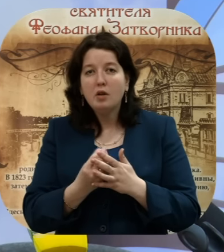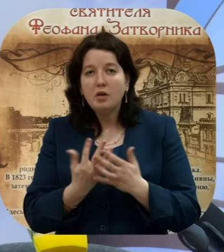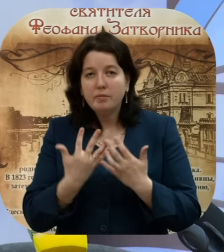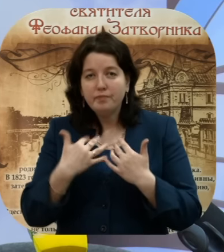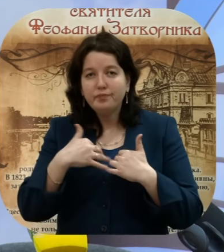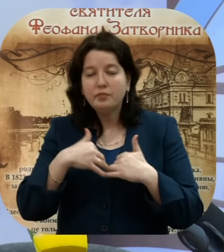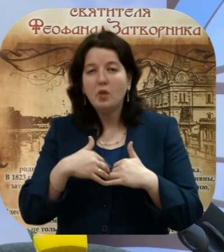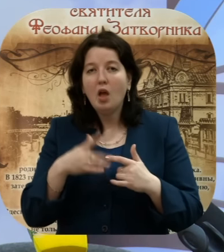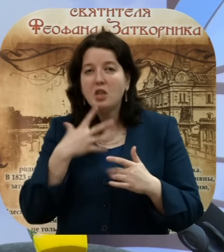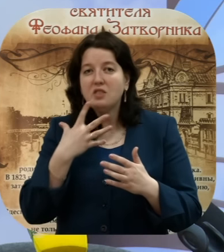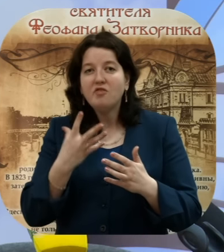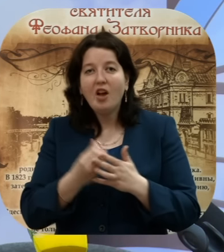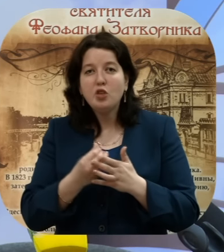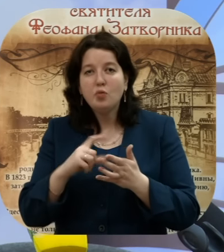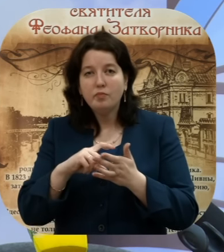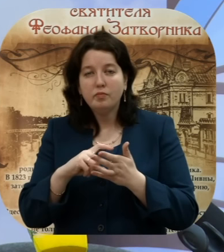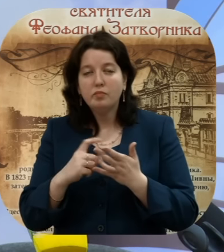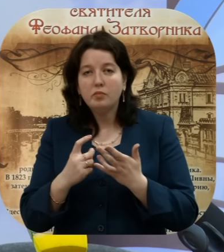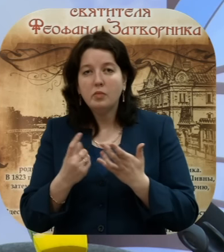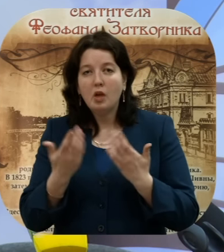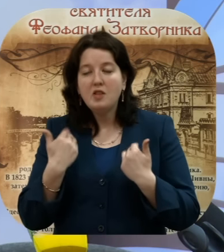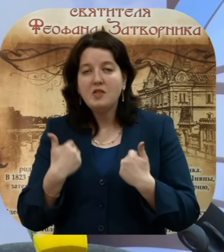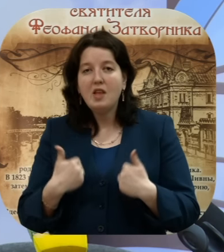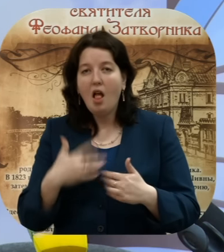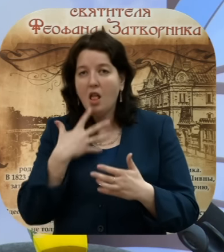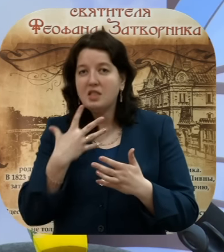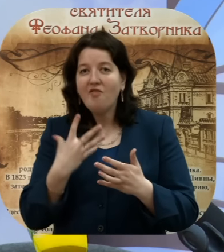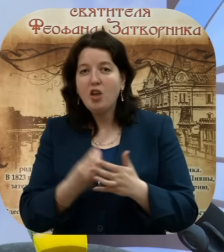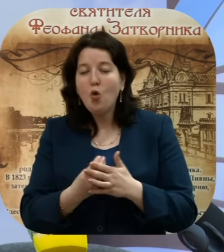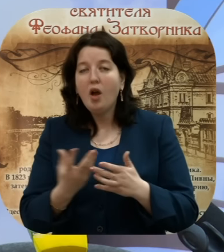ли, свою, клеть свою, и там